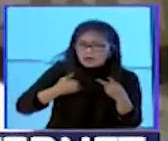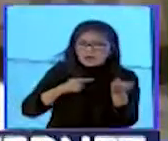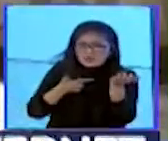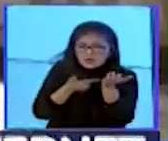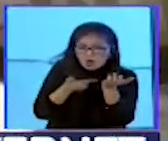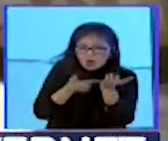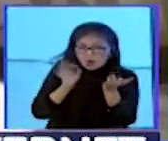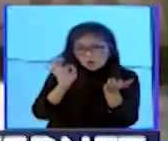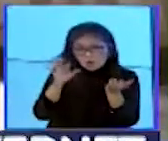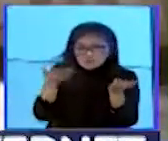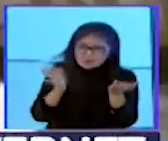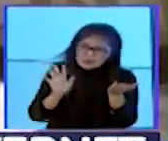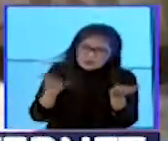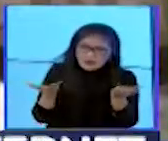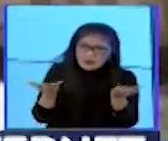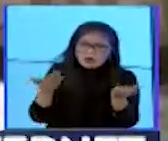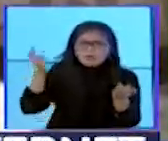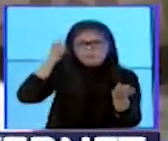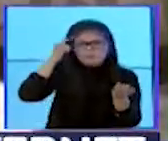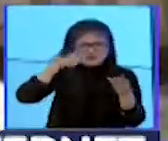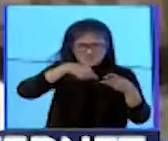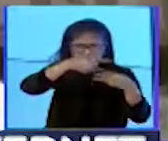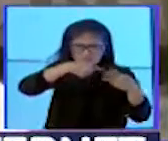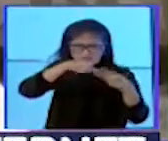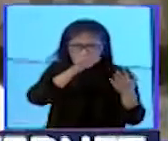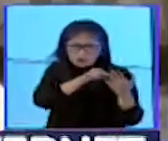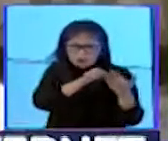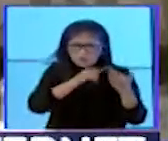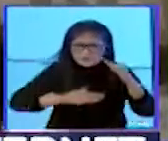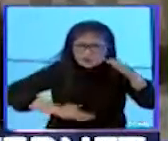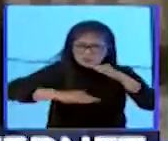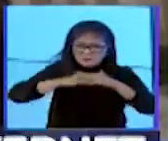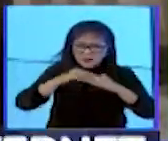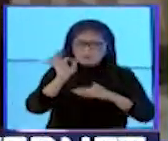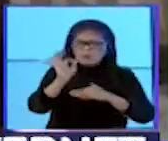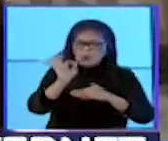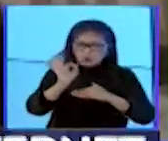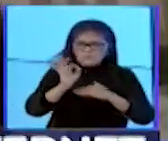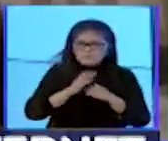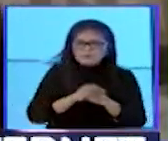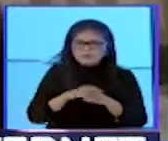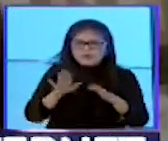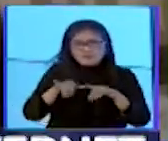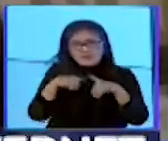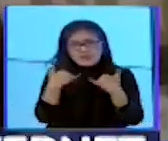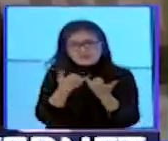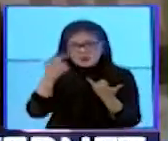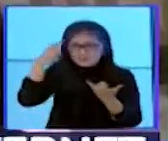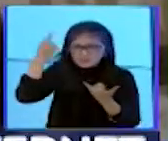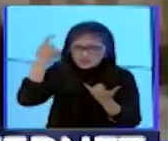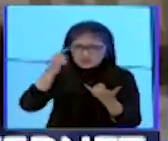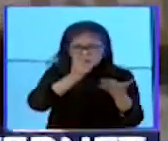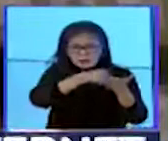Saya kira itu yang belum bisa diintervensi di secara maksimal oleh pemerintah oleh Yayasan oleh sekolah sehingga